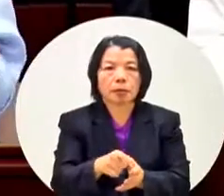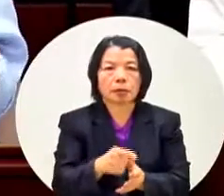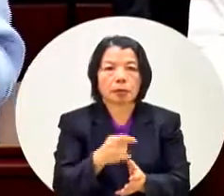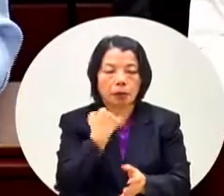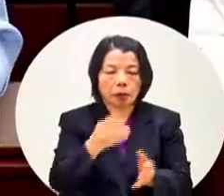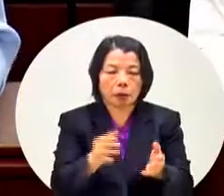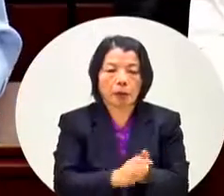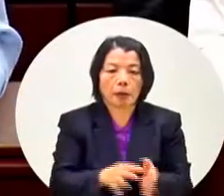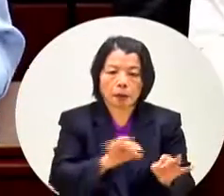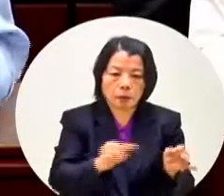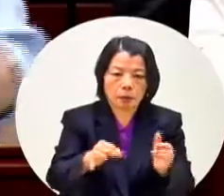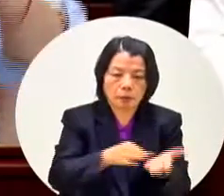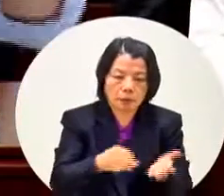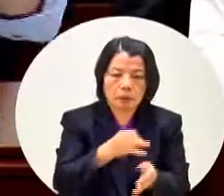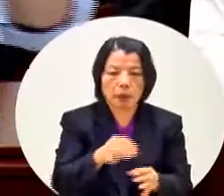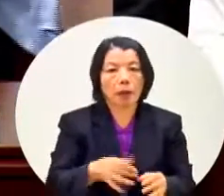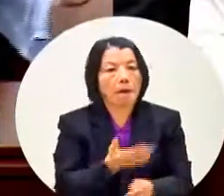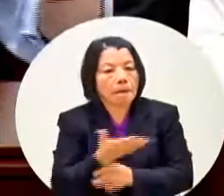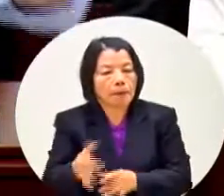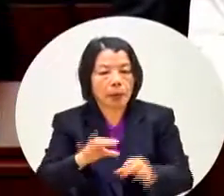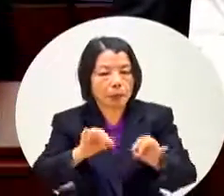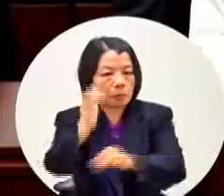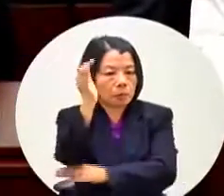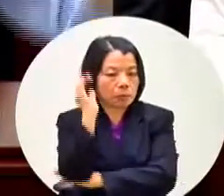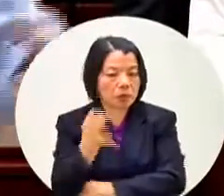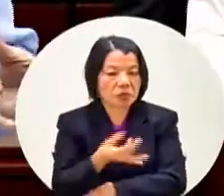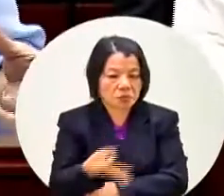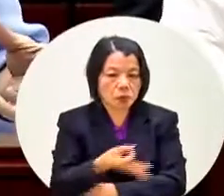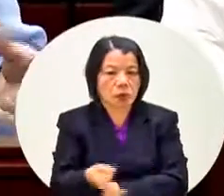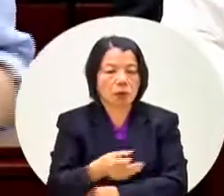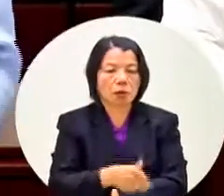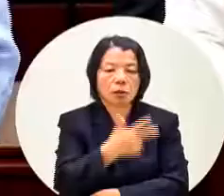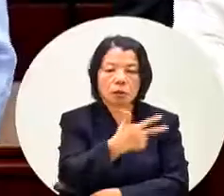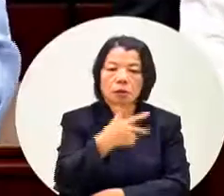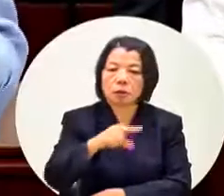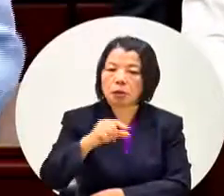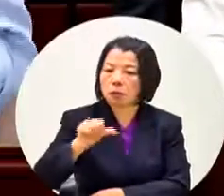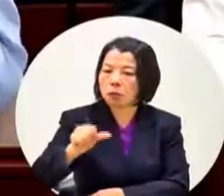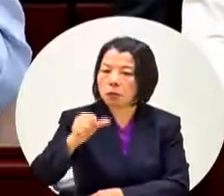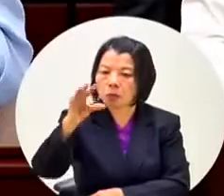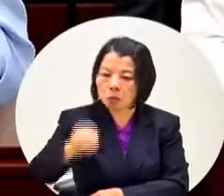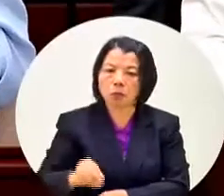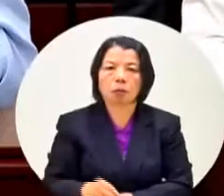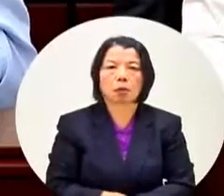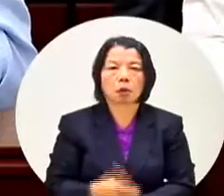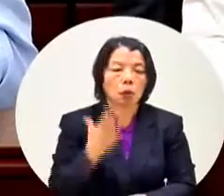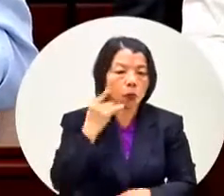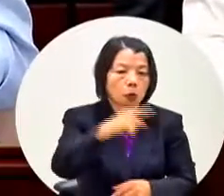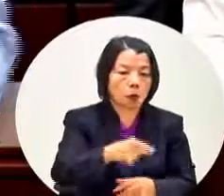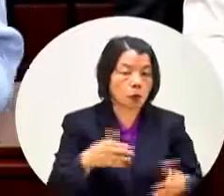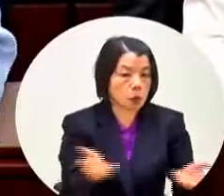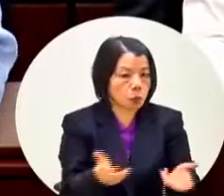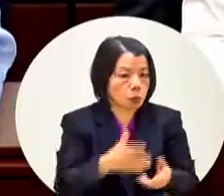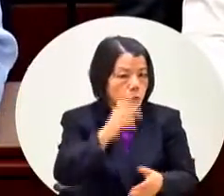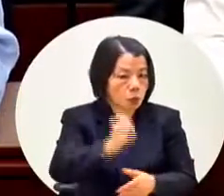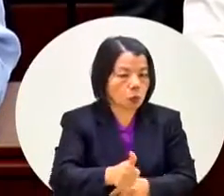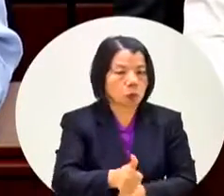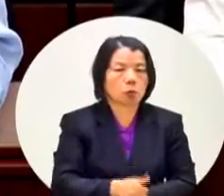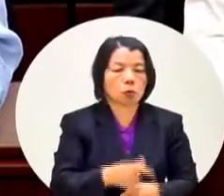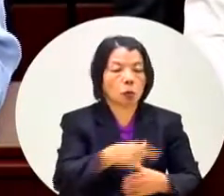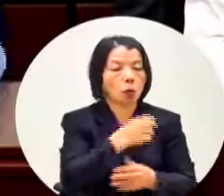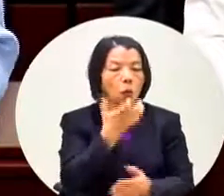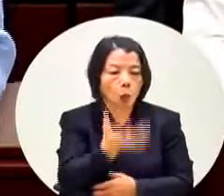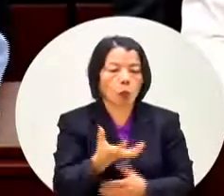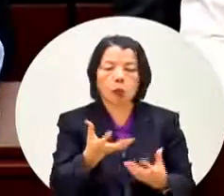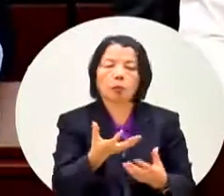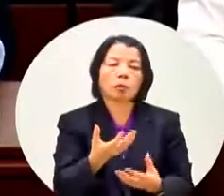市政府能全力配合，在建材这一块，他们这些建商很愿意帮助青年，他们不是以盈利为目的。你想